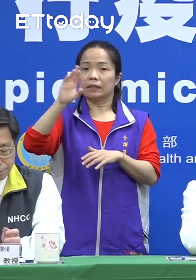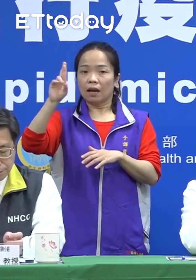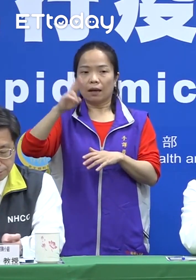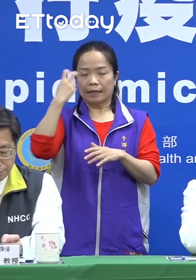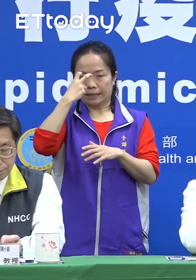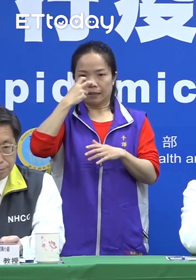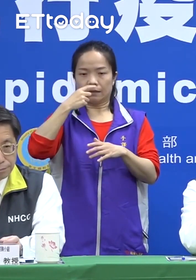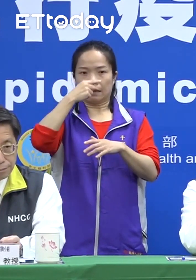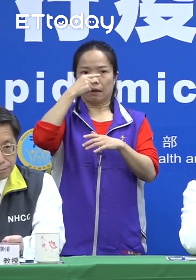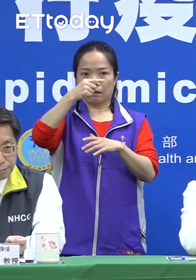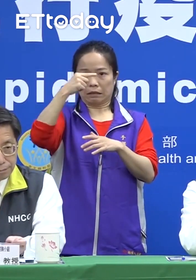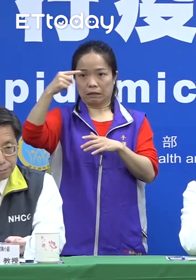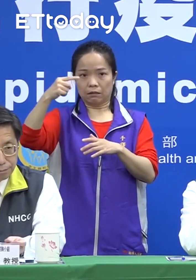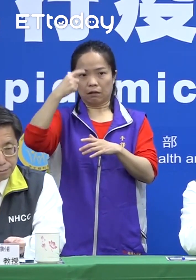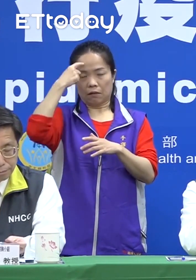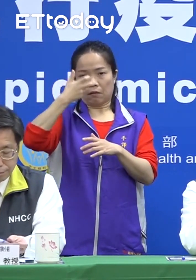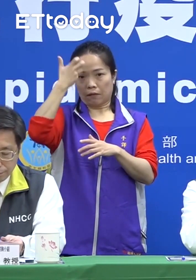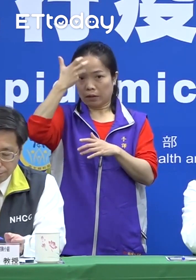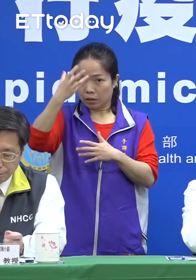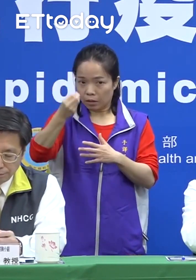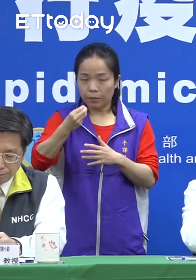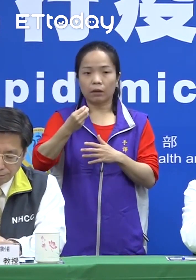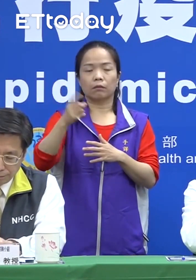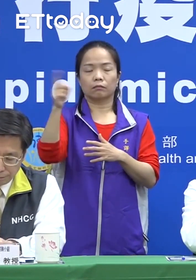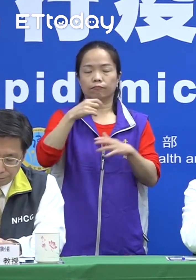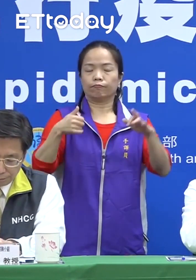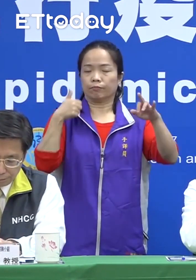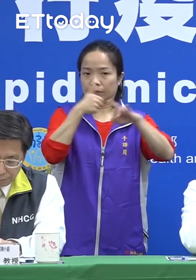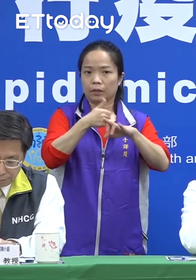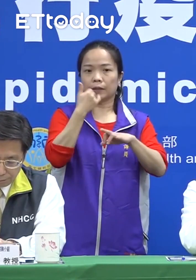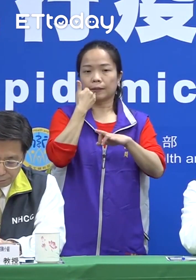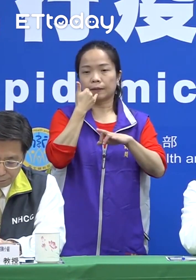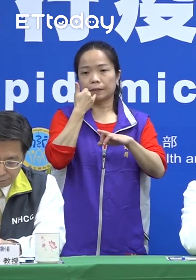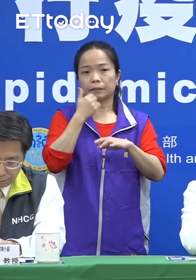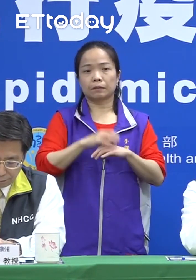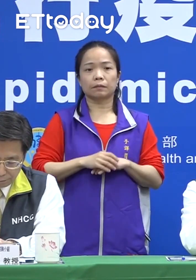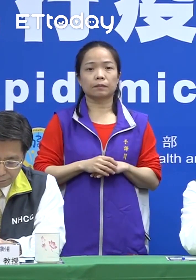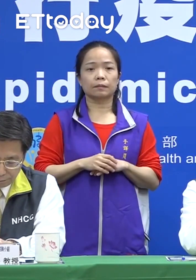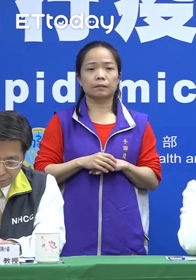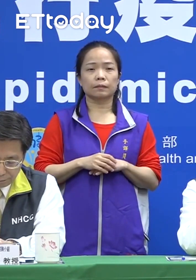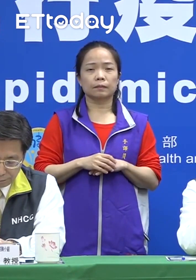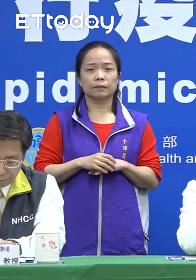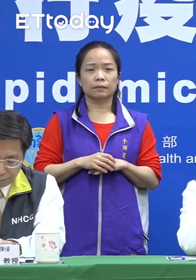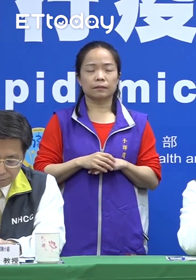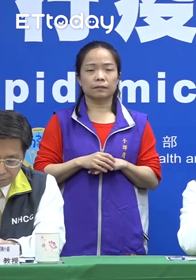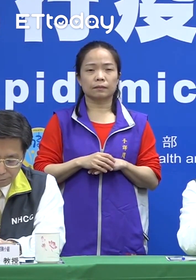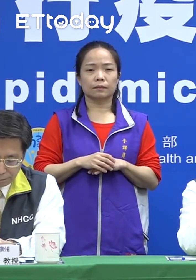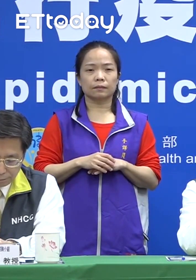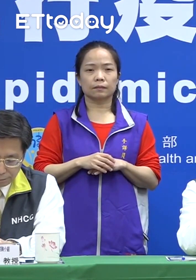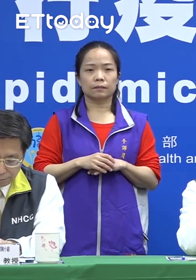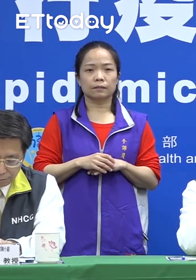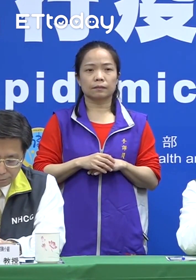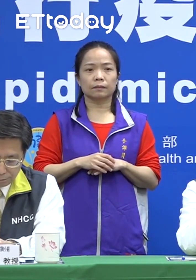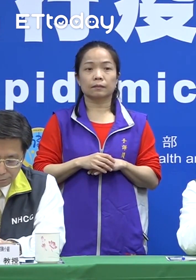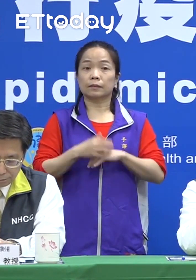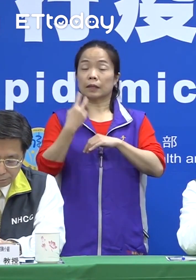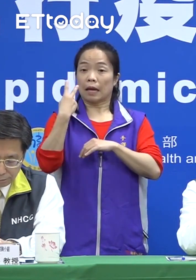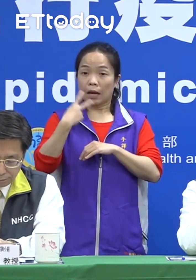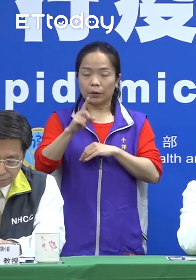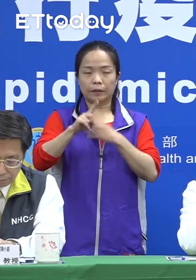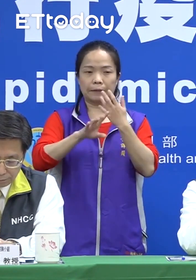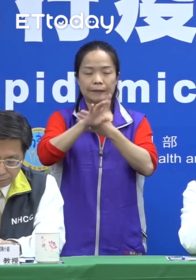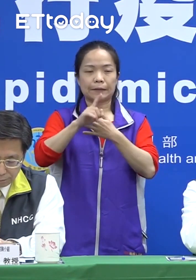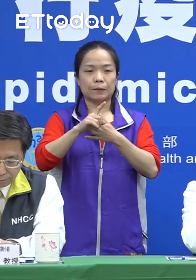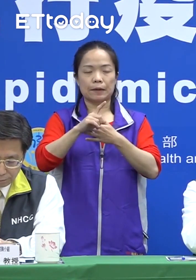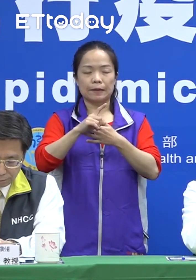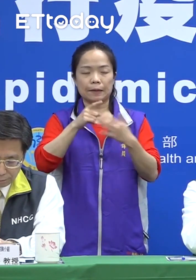阴性，那没有发烧好这样的一个情况好才能够登机。好，然后最后一个就是我们另外要掌